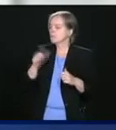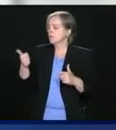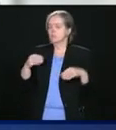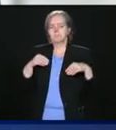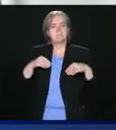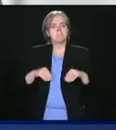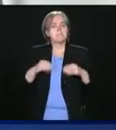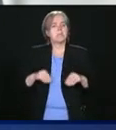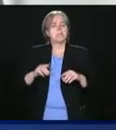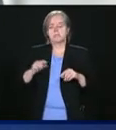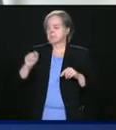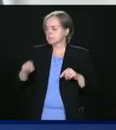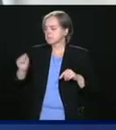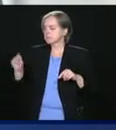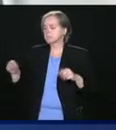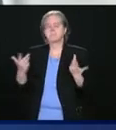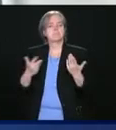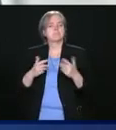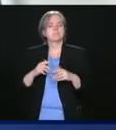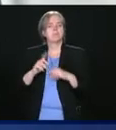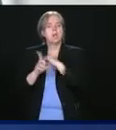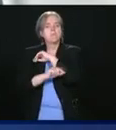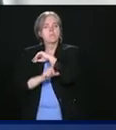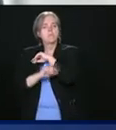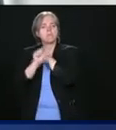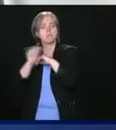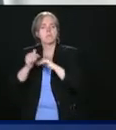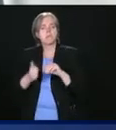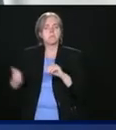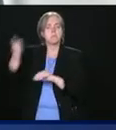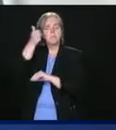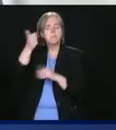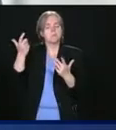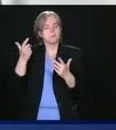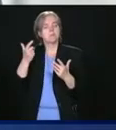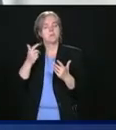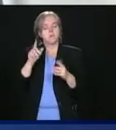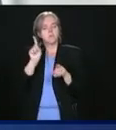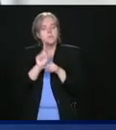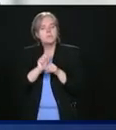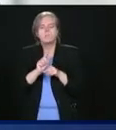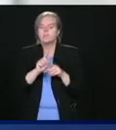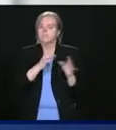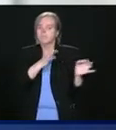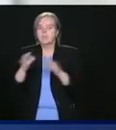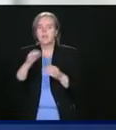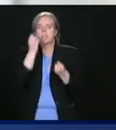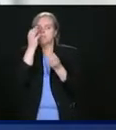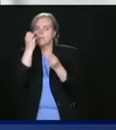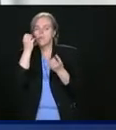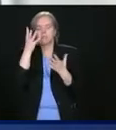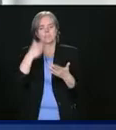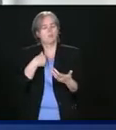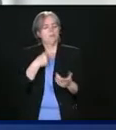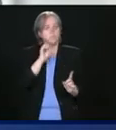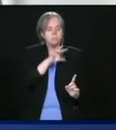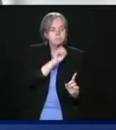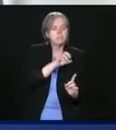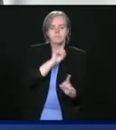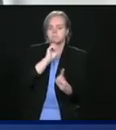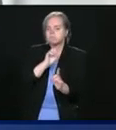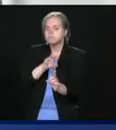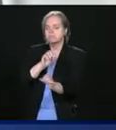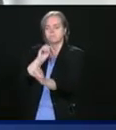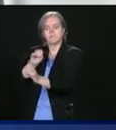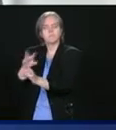des ministres, avec des séances de bréfage régulières, avec des représentants des